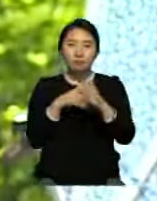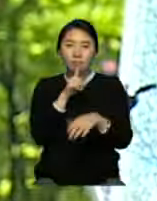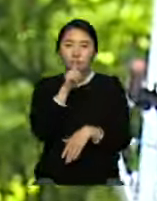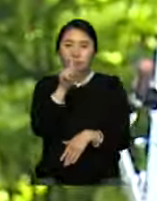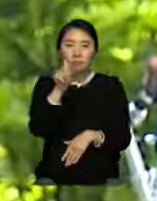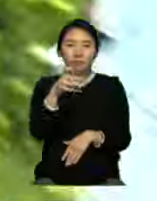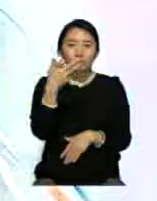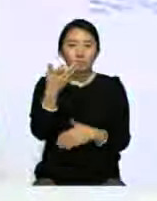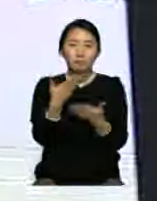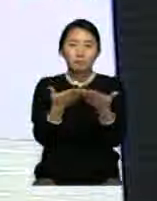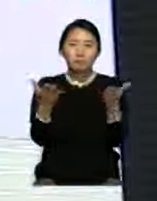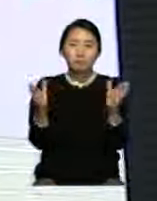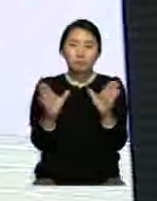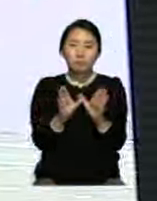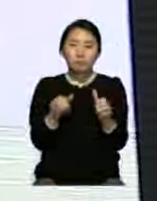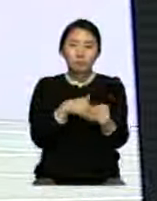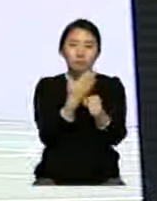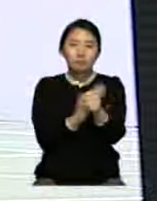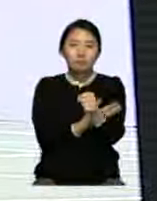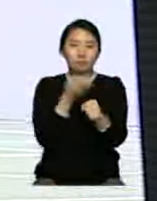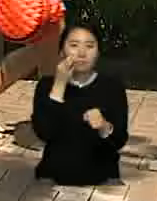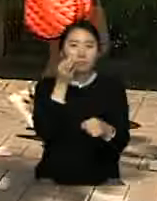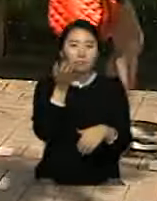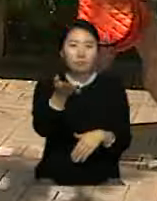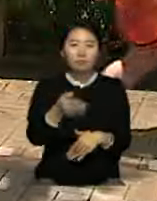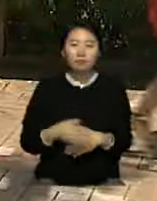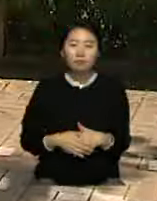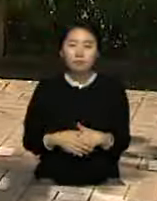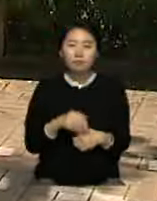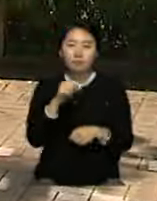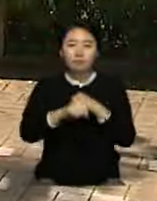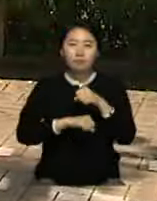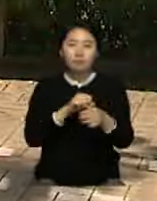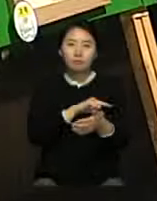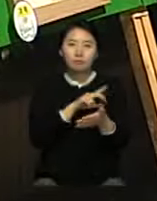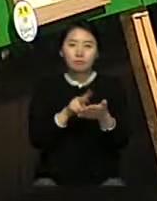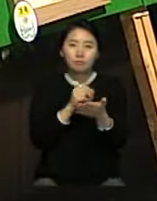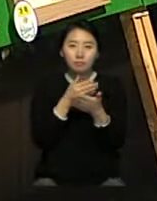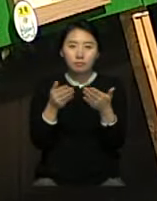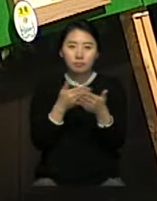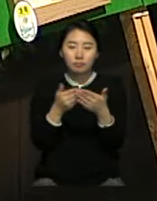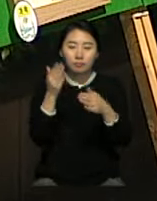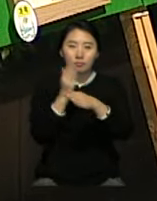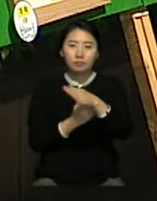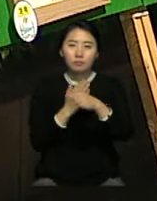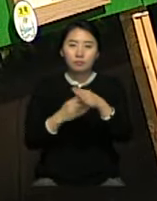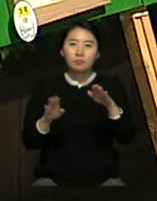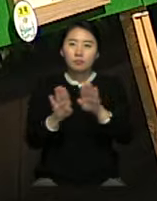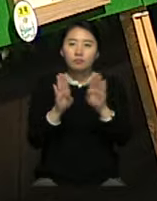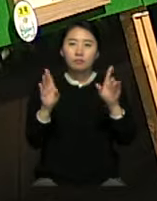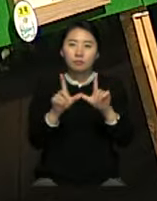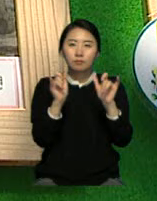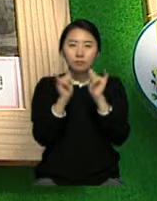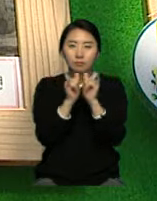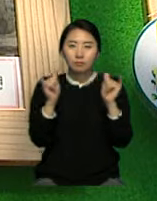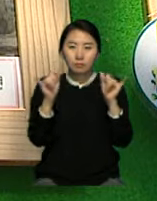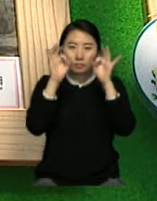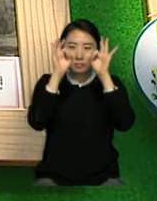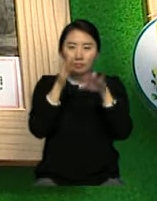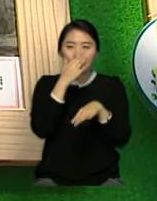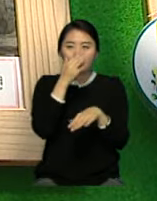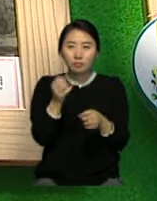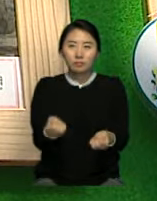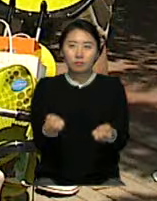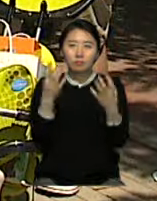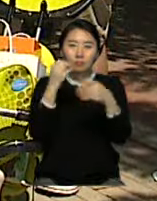신청한 14팀이 한바탕 실력을 겨뤘습니다. 자유주제로 그림 그리기 대회를 개최해 주민들이 볼 수 있게 전시회를